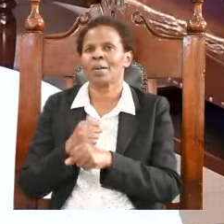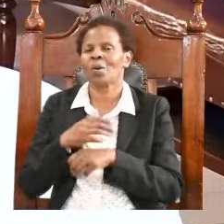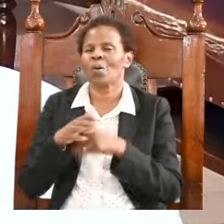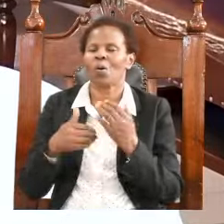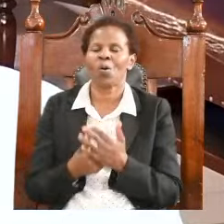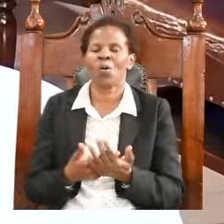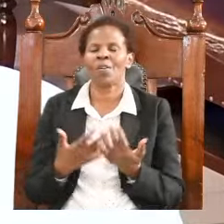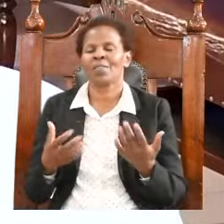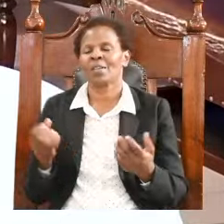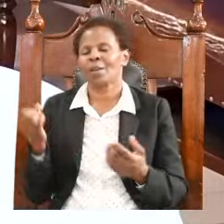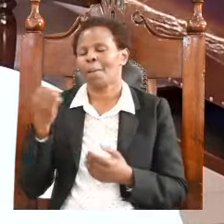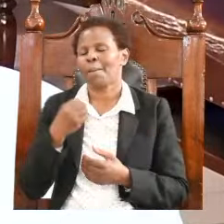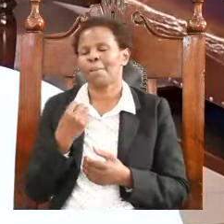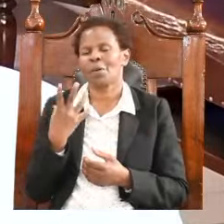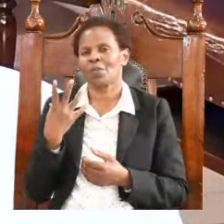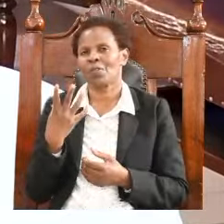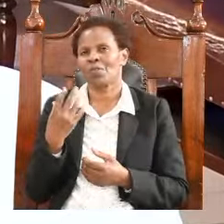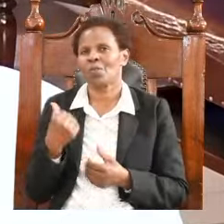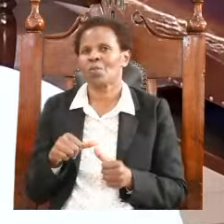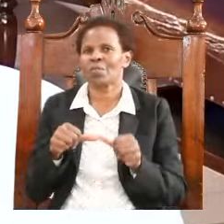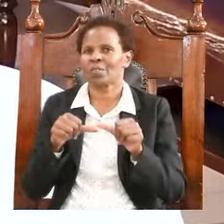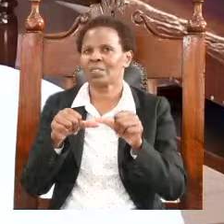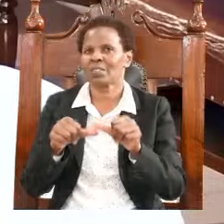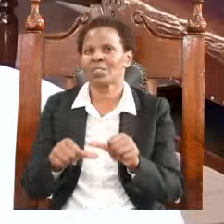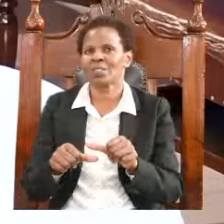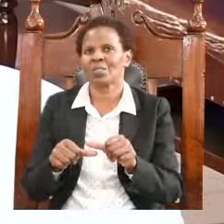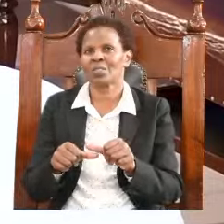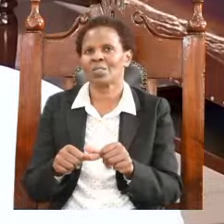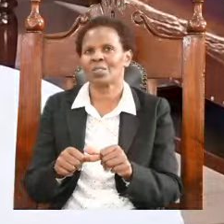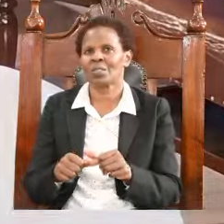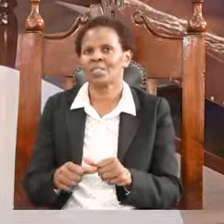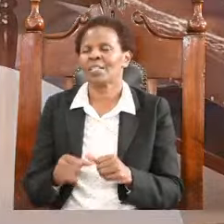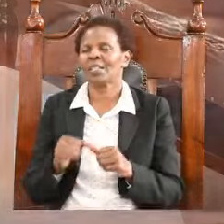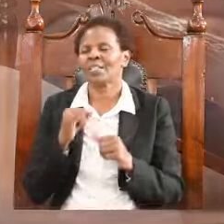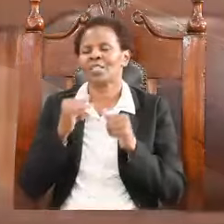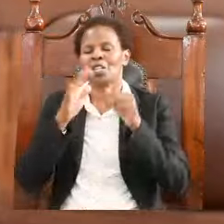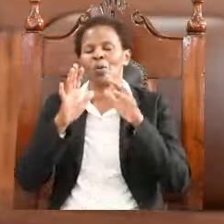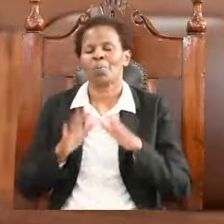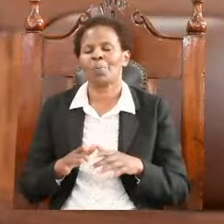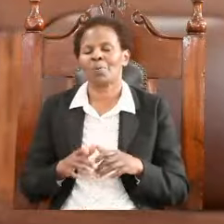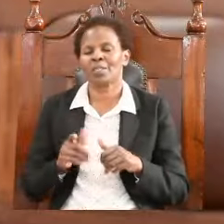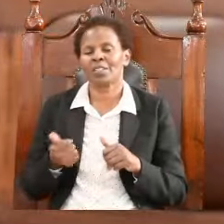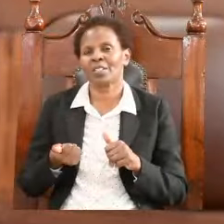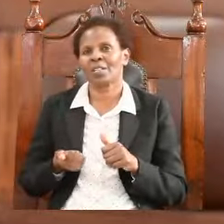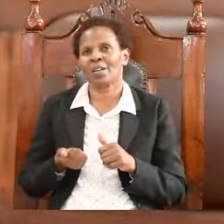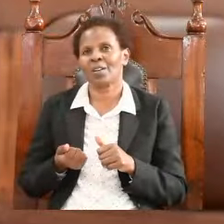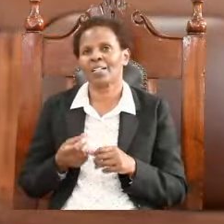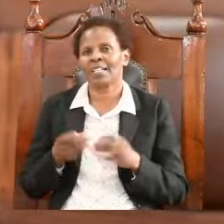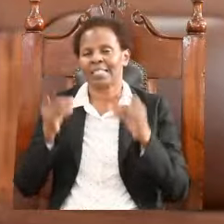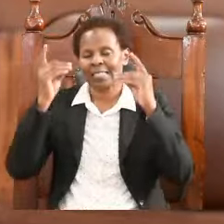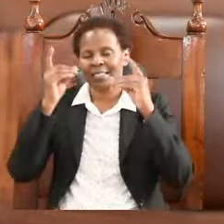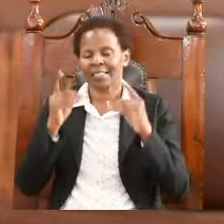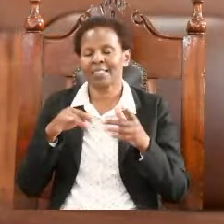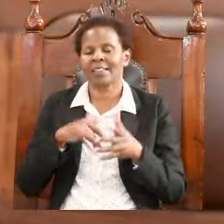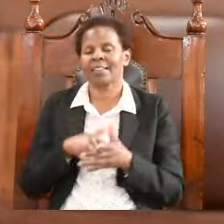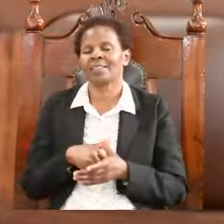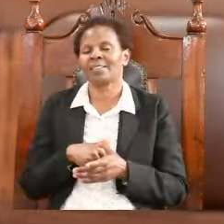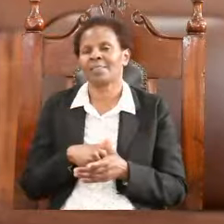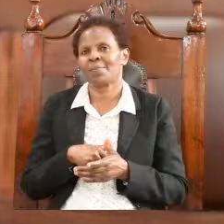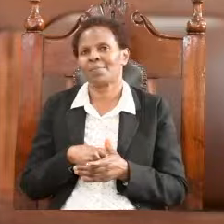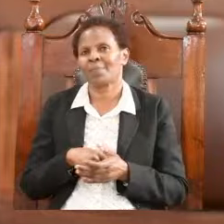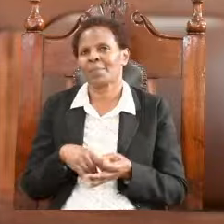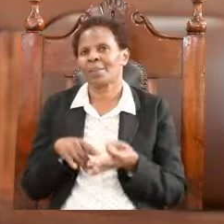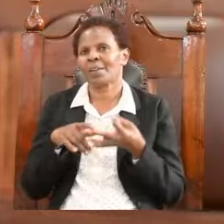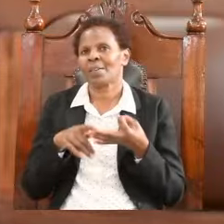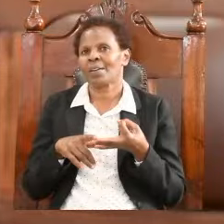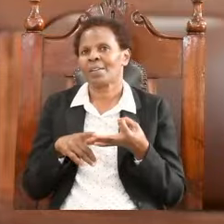agoco consistency matters nĩ wega gũikara kũrĩ Ngai mũirĩtu ũyũ we agĩtua matua macio ũndũ wa mũico ũrĩa